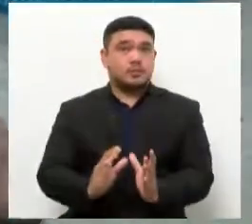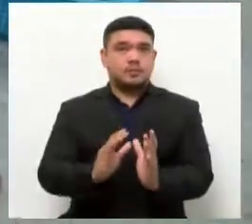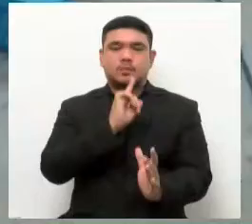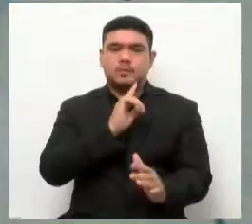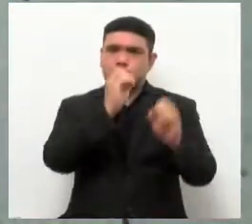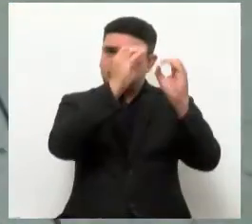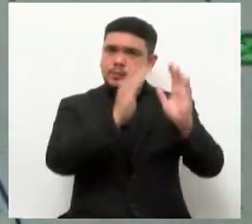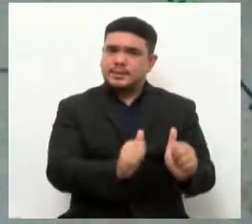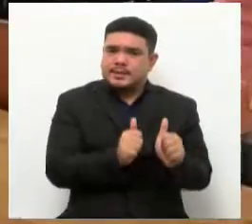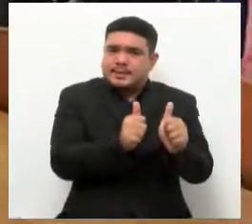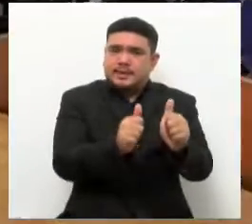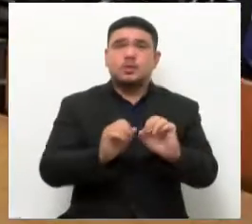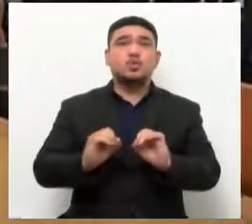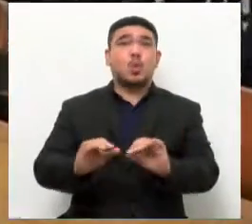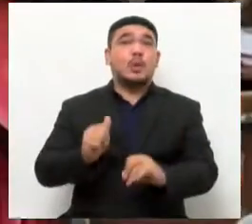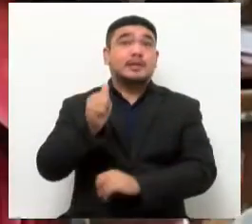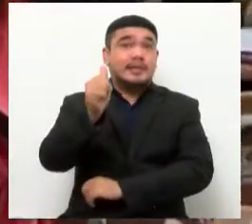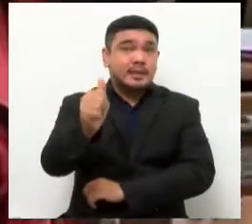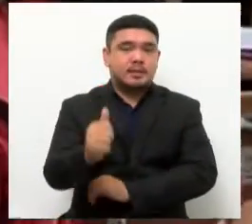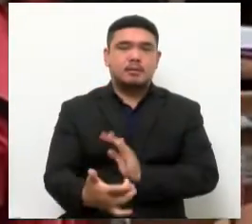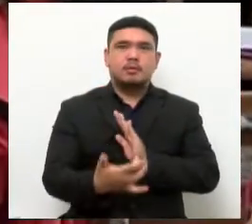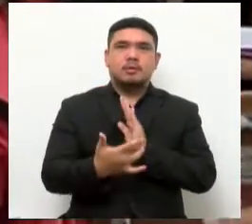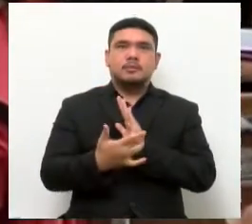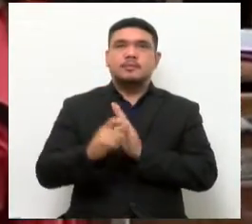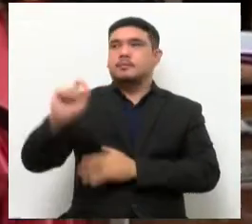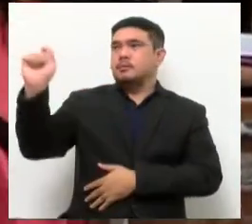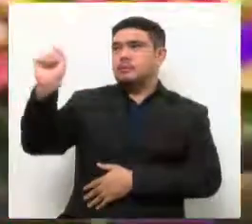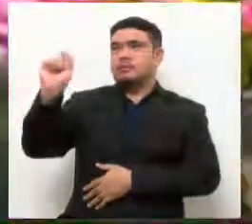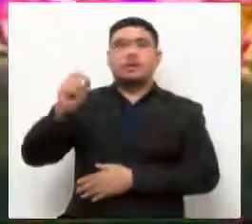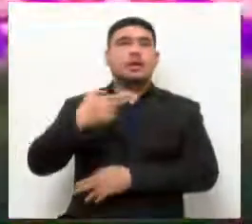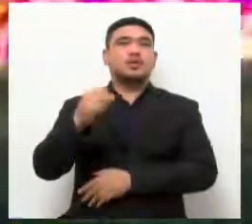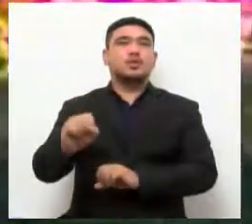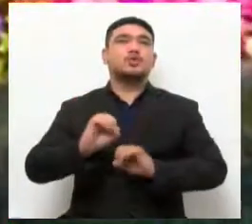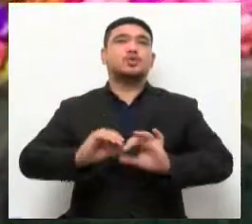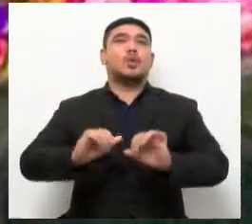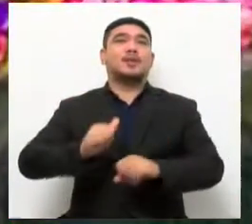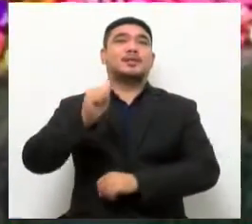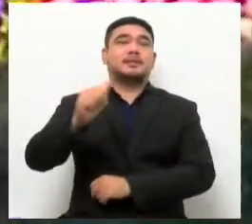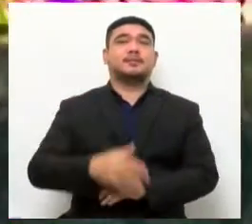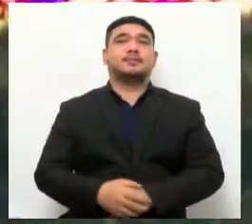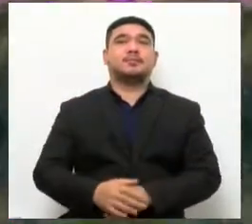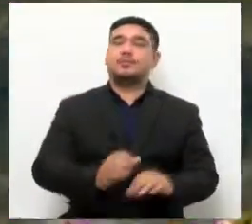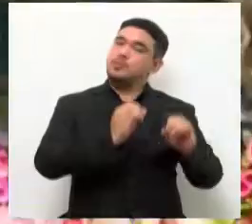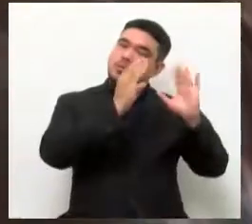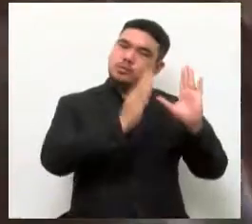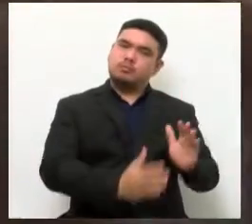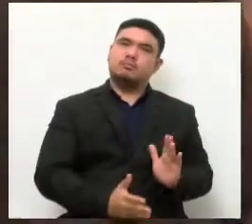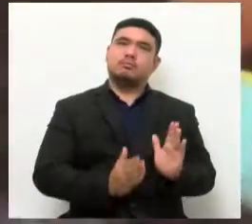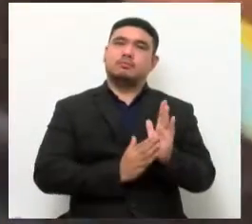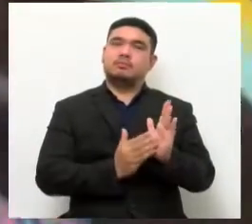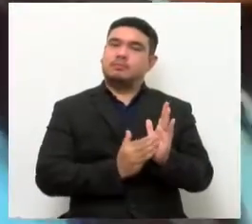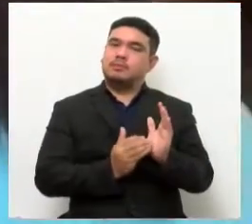ดีสอนดีใช้เทคโนโลยีดิจิทัลในการจัดการเรียนการสอนครูได้รับการยกย่องเชิดชู